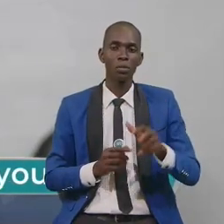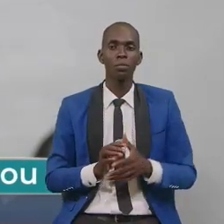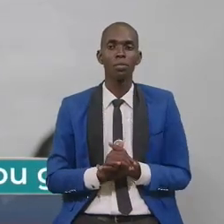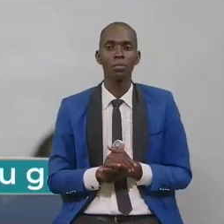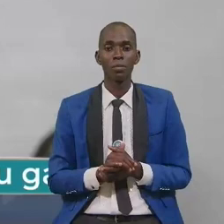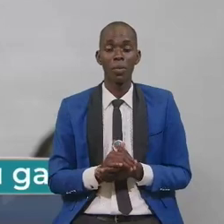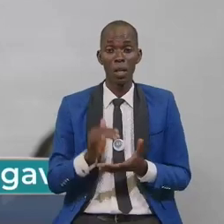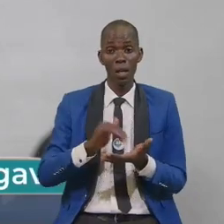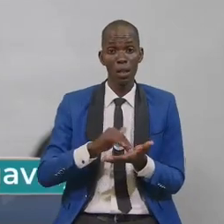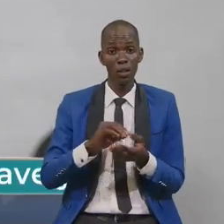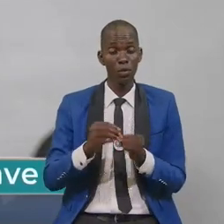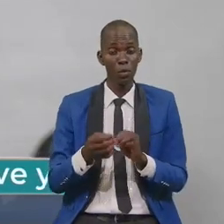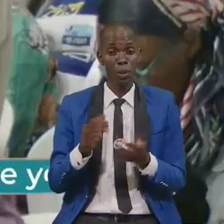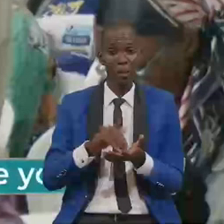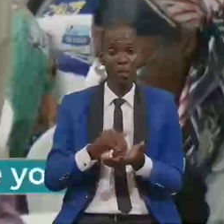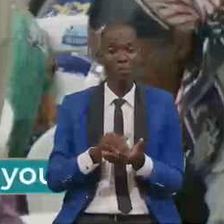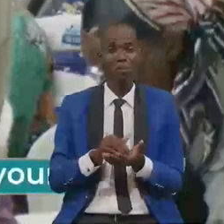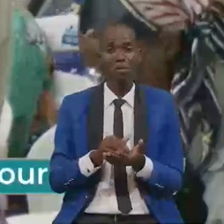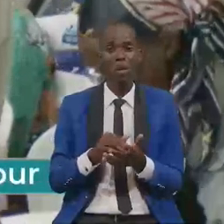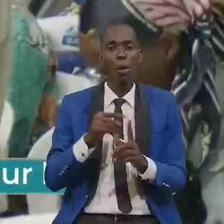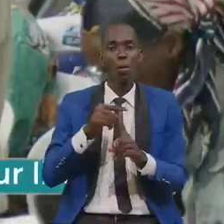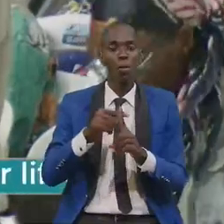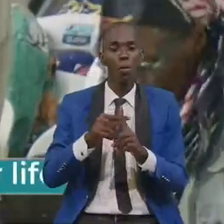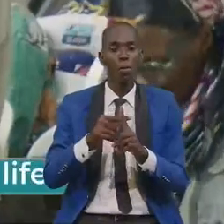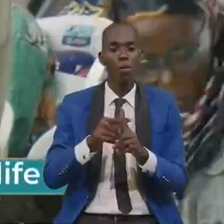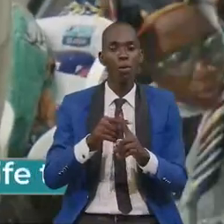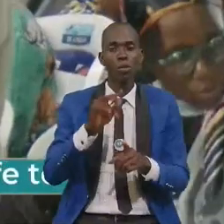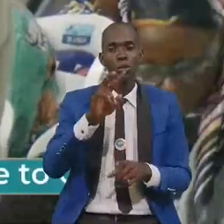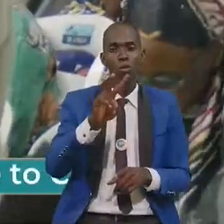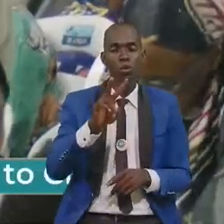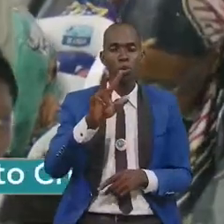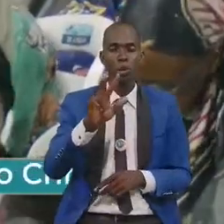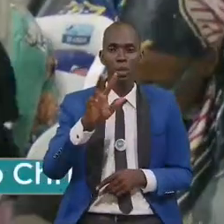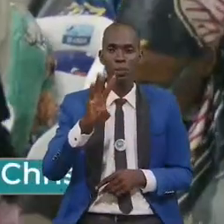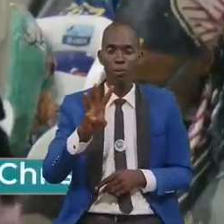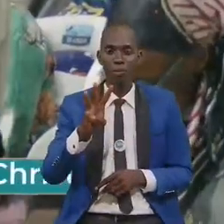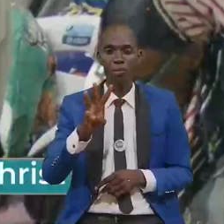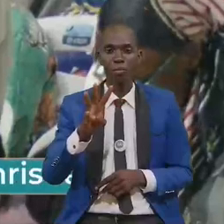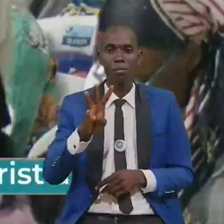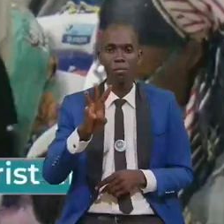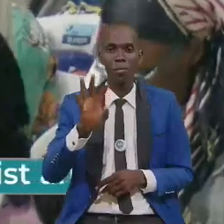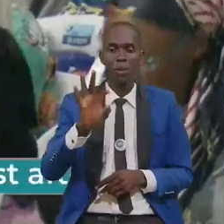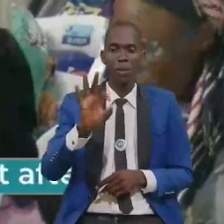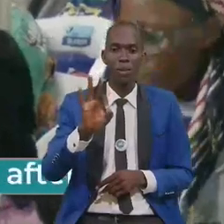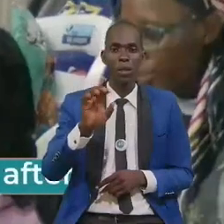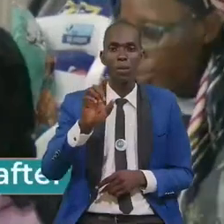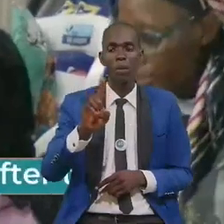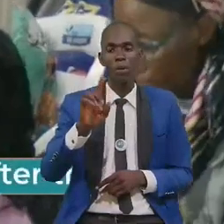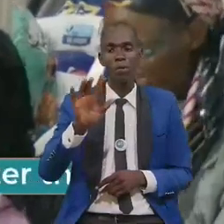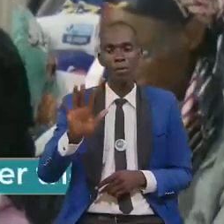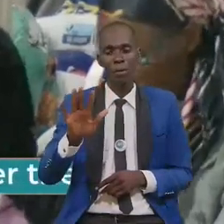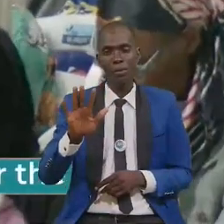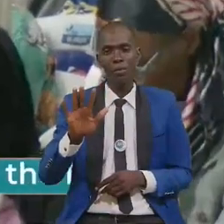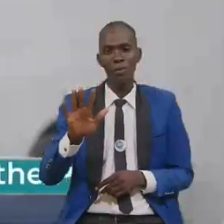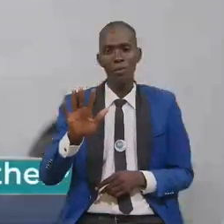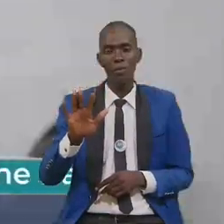je reprends encore plus 234 91 54 44 92